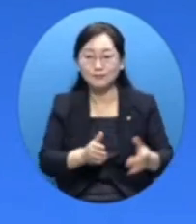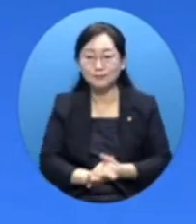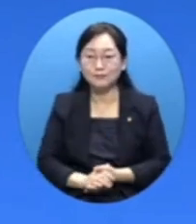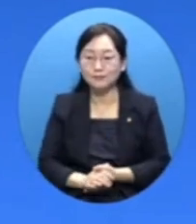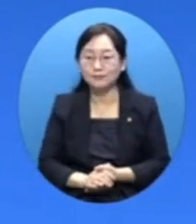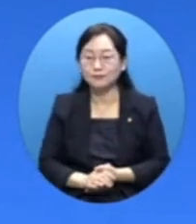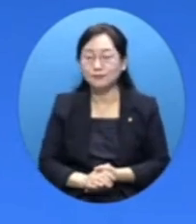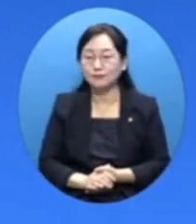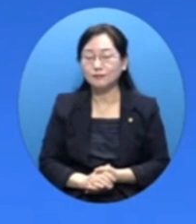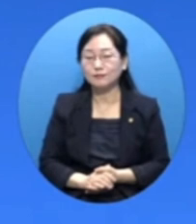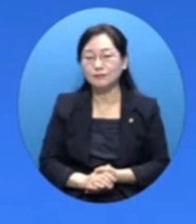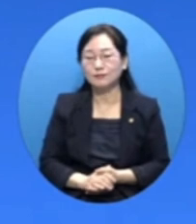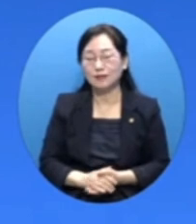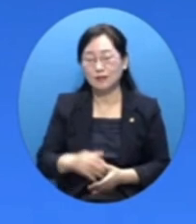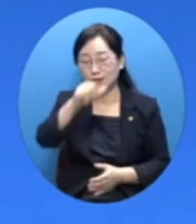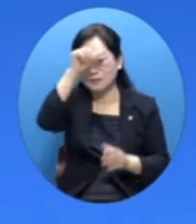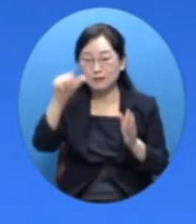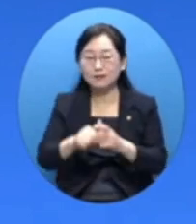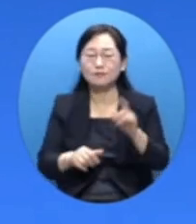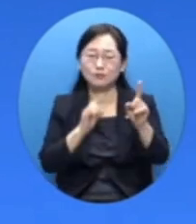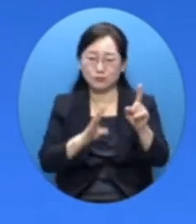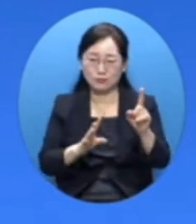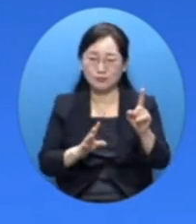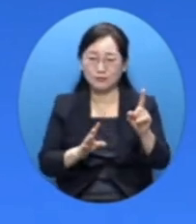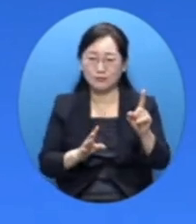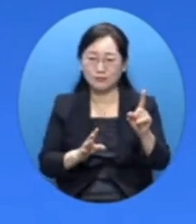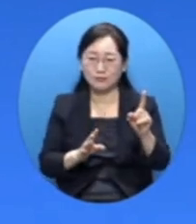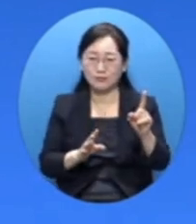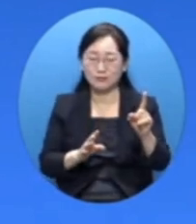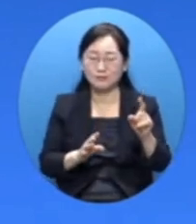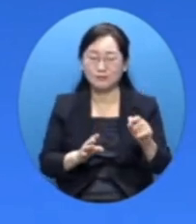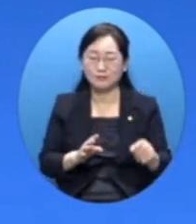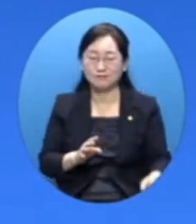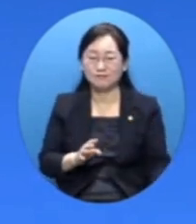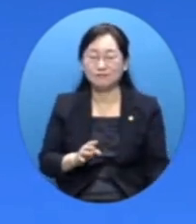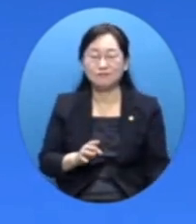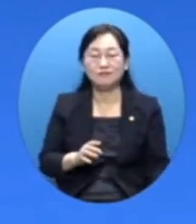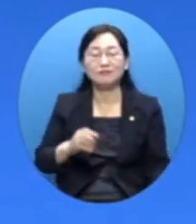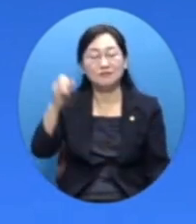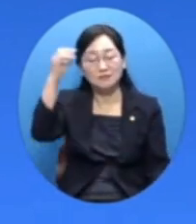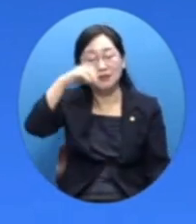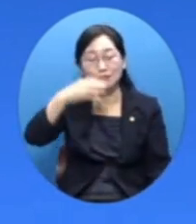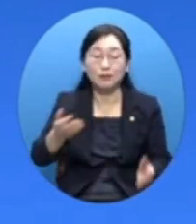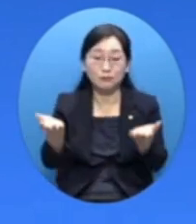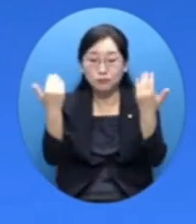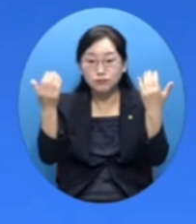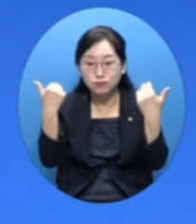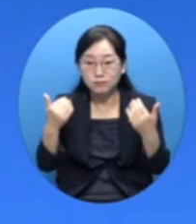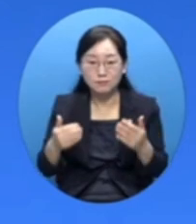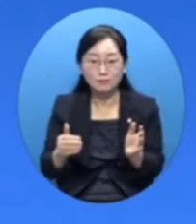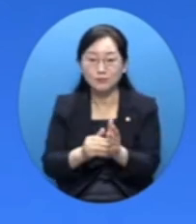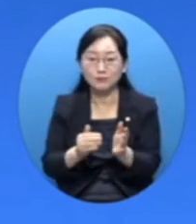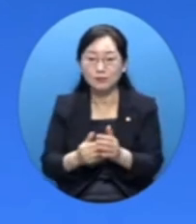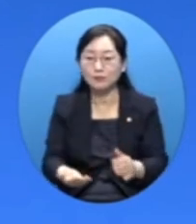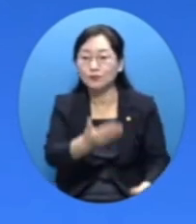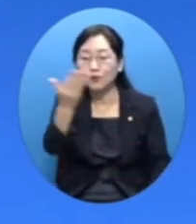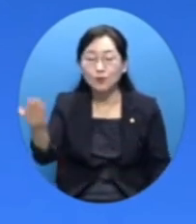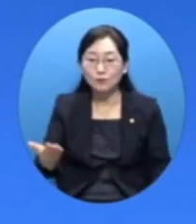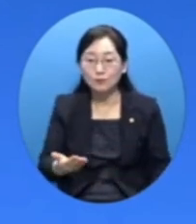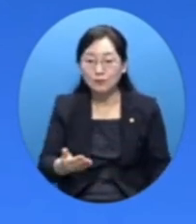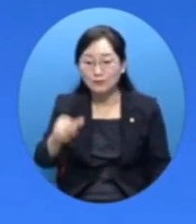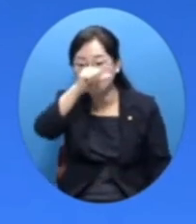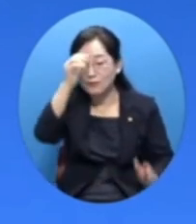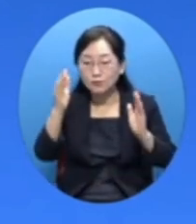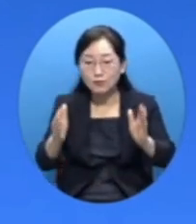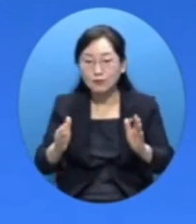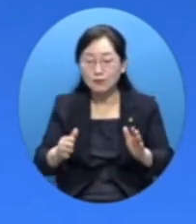아멘 인생은 한 번뿐 인생입니다 금방 인생은 지나고 맙니다 여러분 한번뿐 인생 뭔가 의미